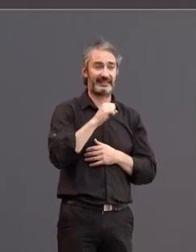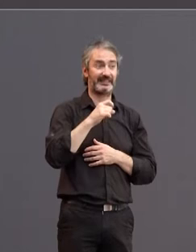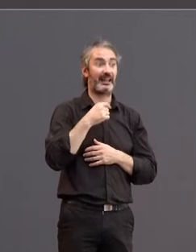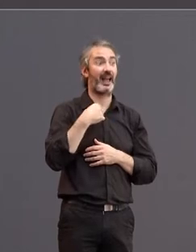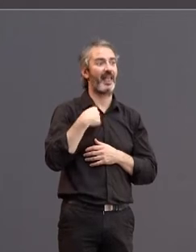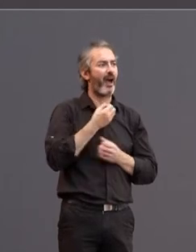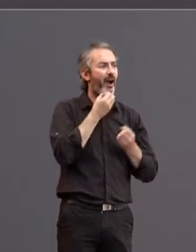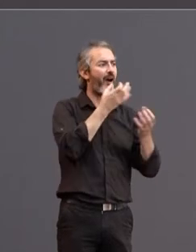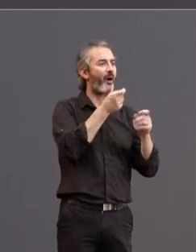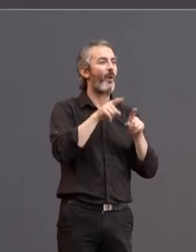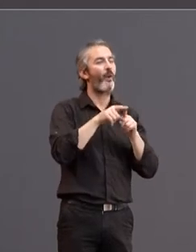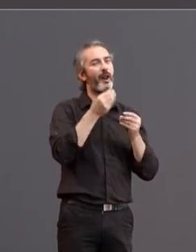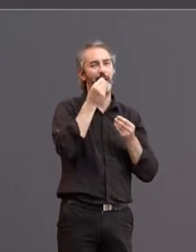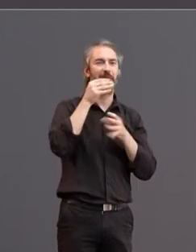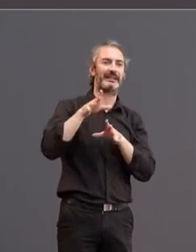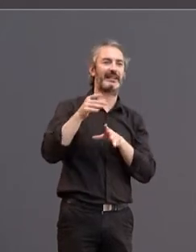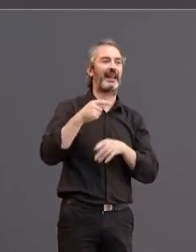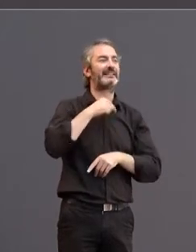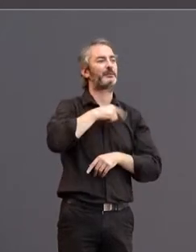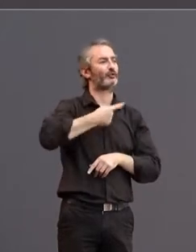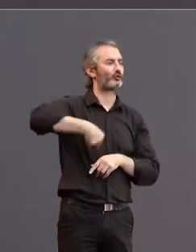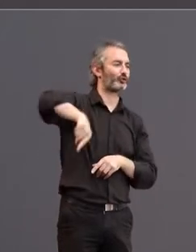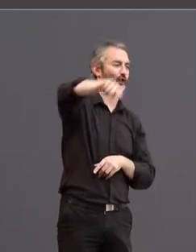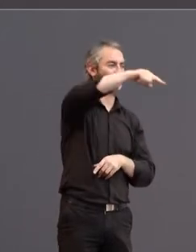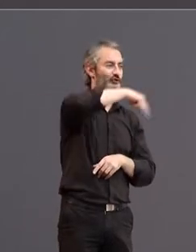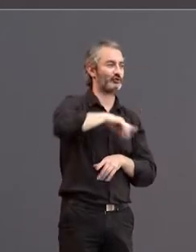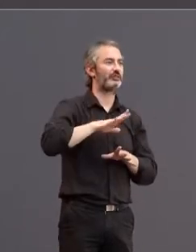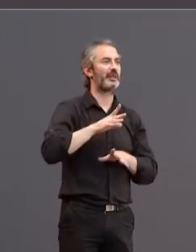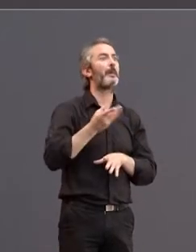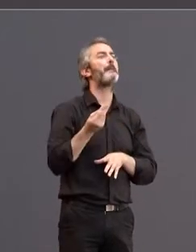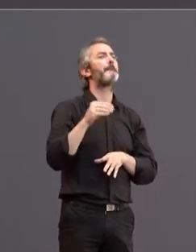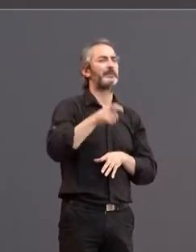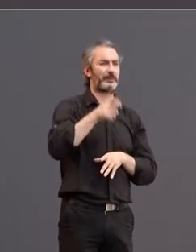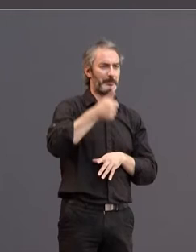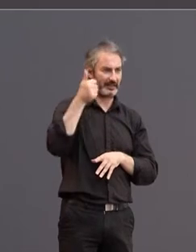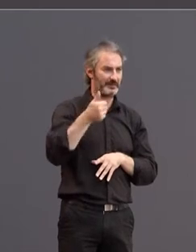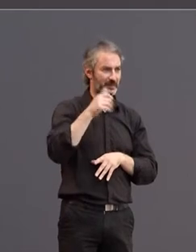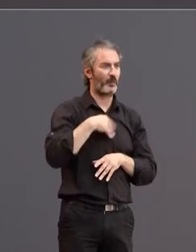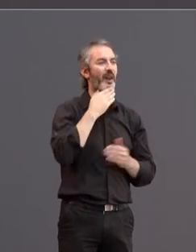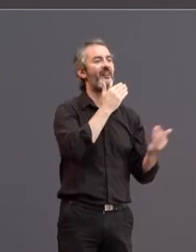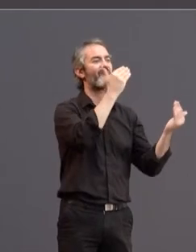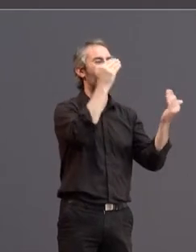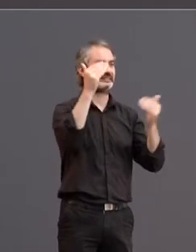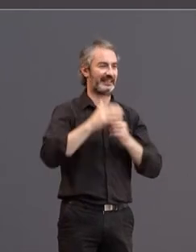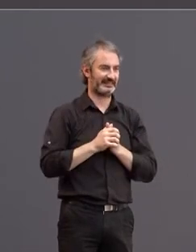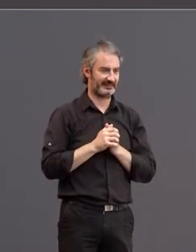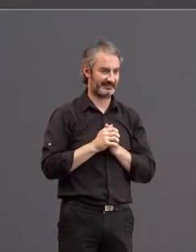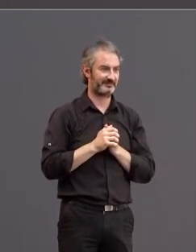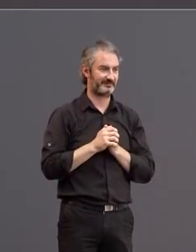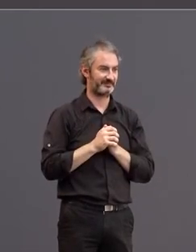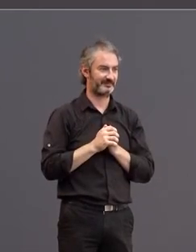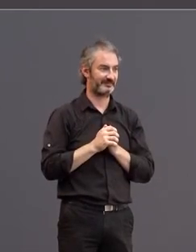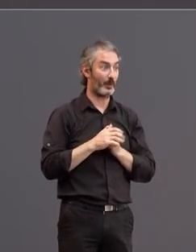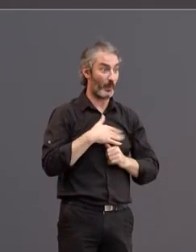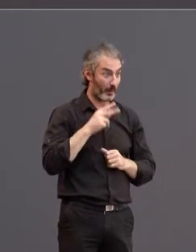que representen els sentiments de tots vosaltres. Però hi ha més persones que us volen felicitar per la vostra graduació. Les